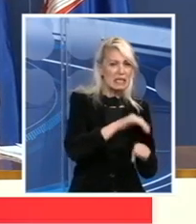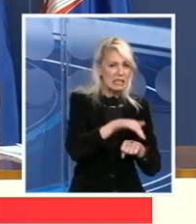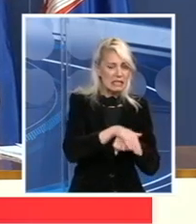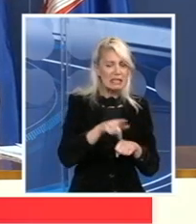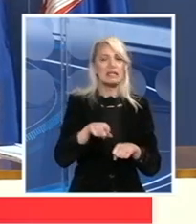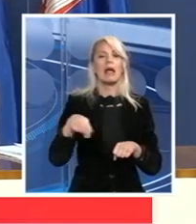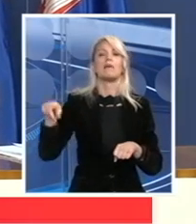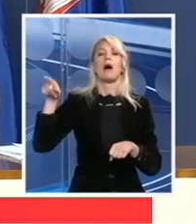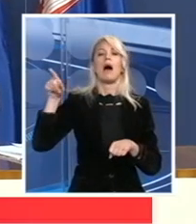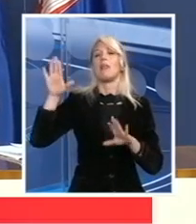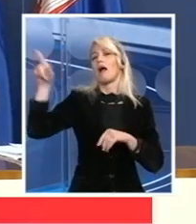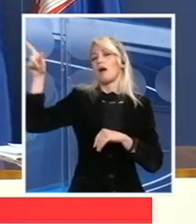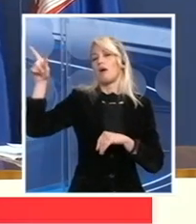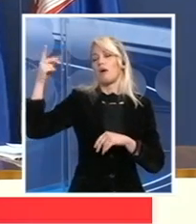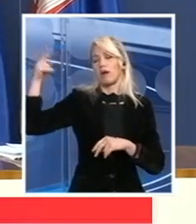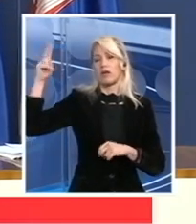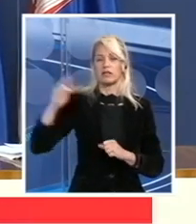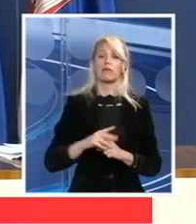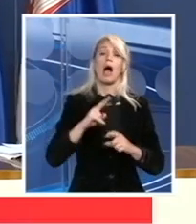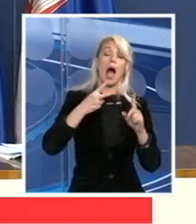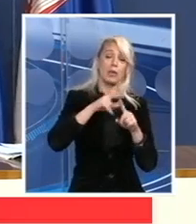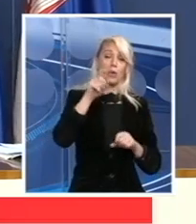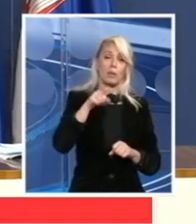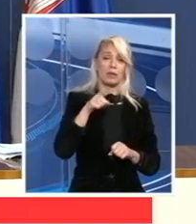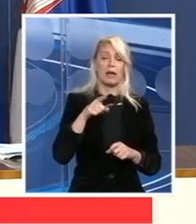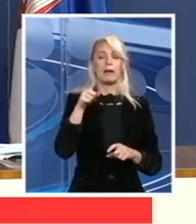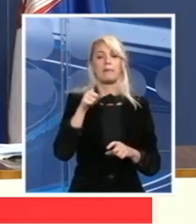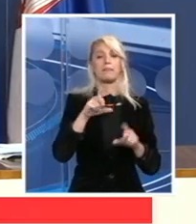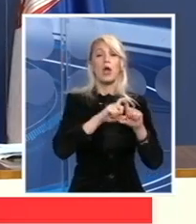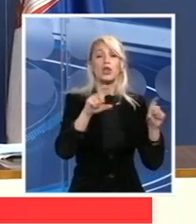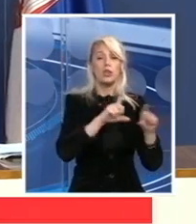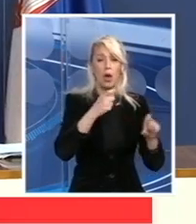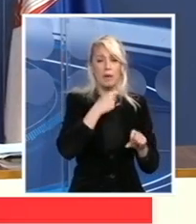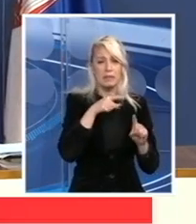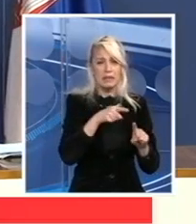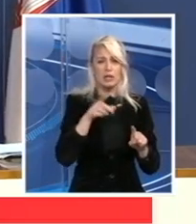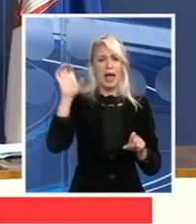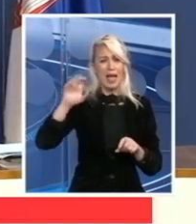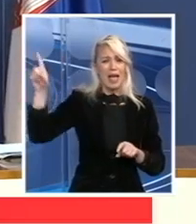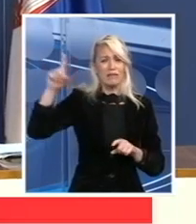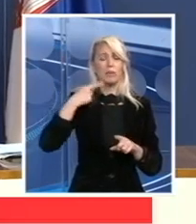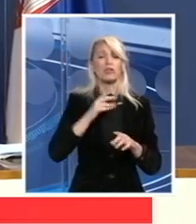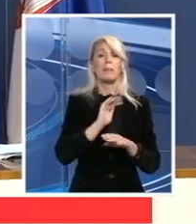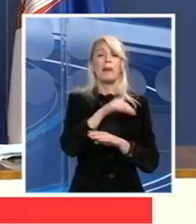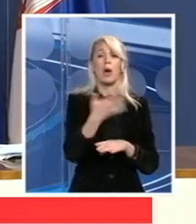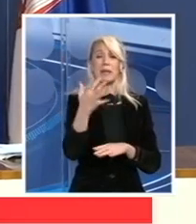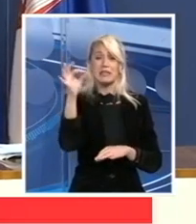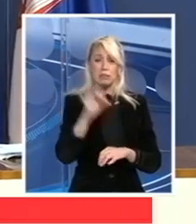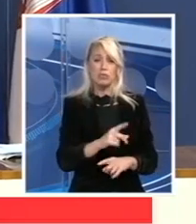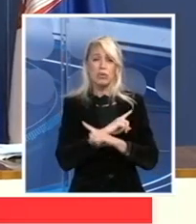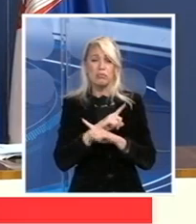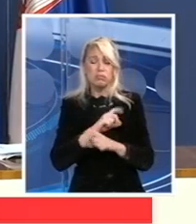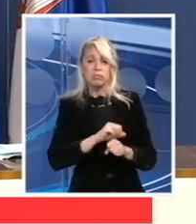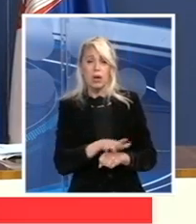domove. Naime, pojavio se podatak da su u Evropi 50% od ukupno preminulih pacijenata od COVID-a iz staračkih domova. Koji